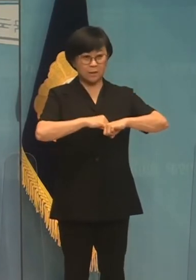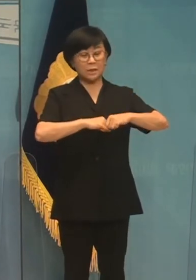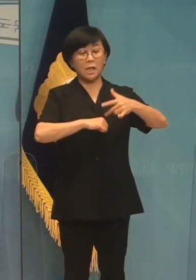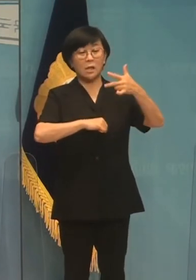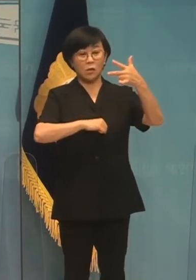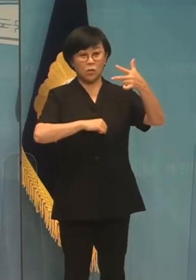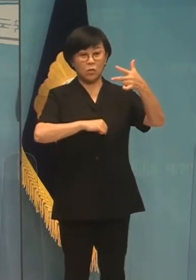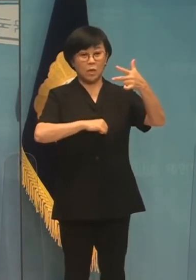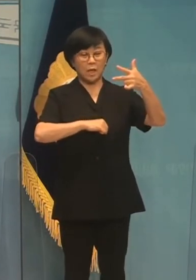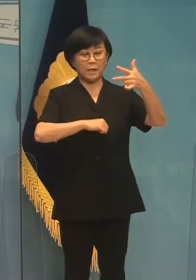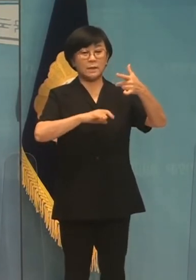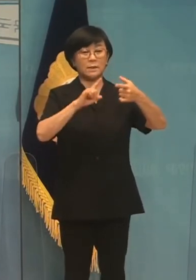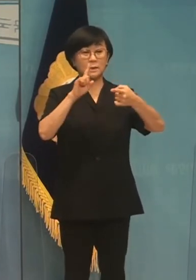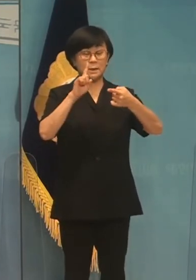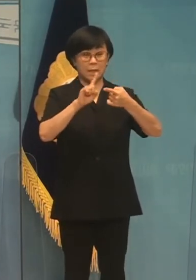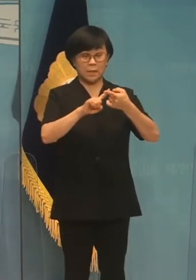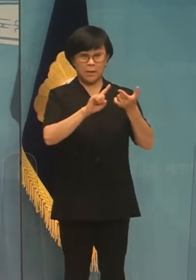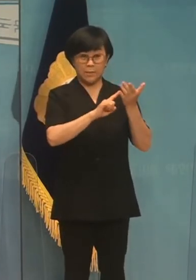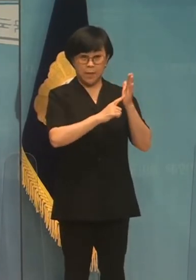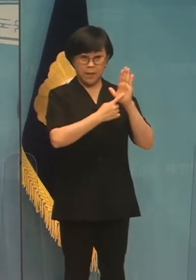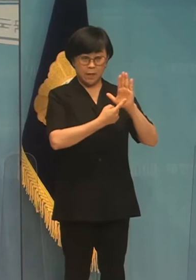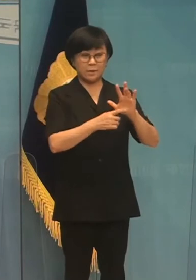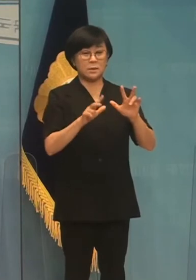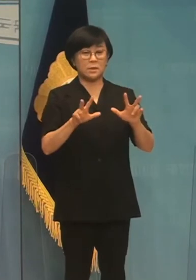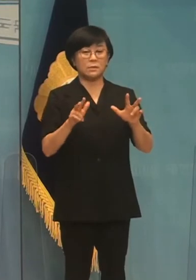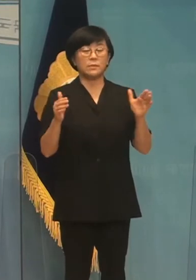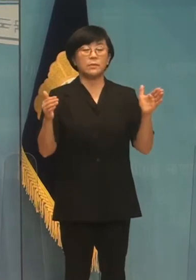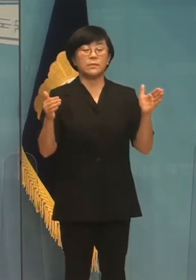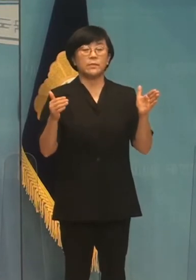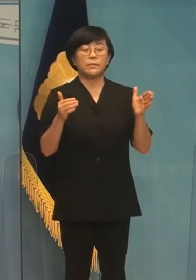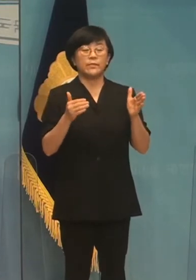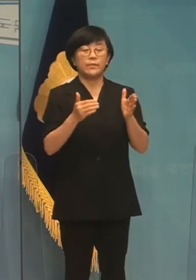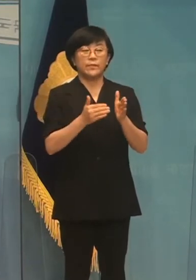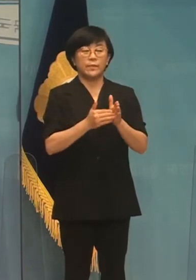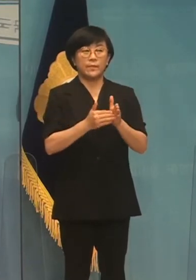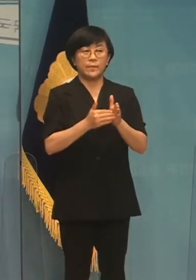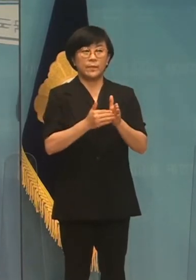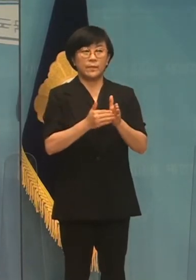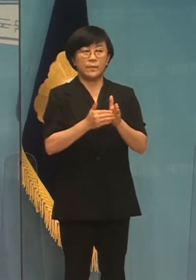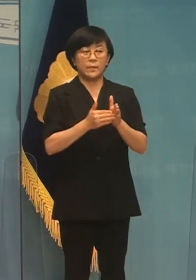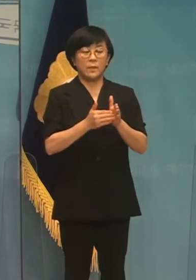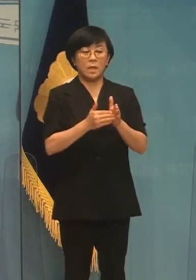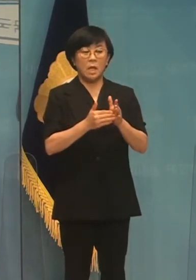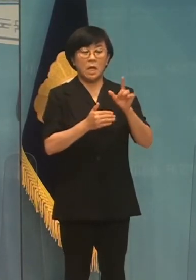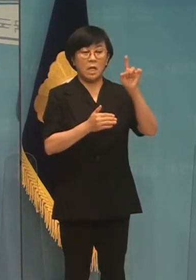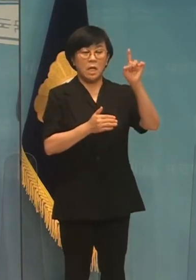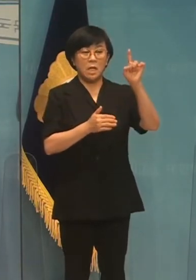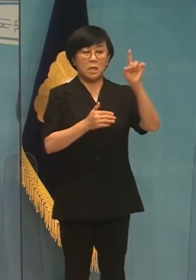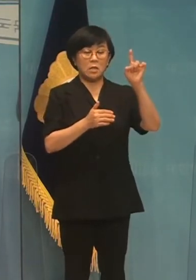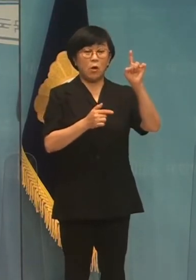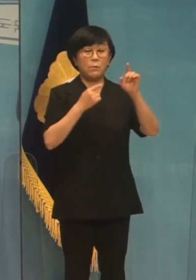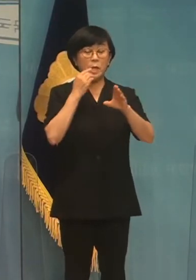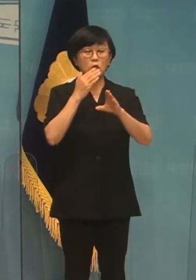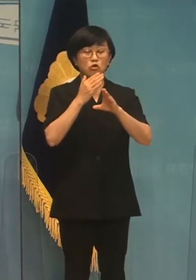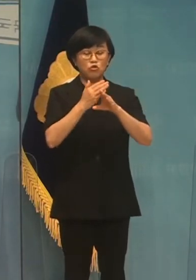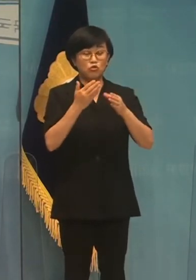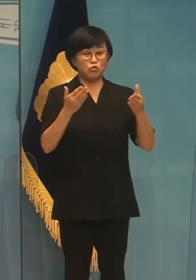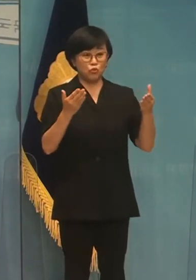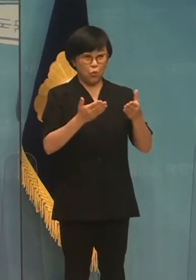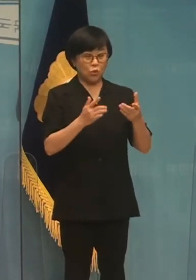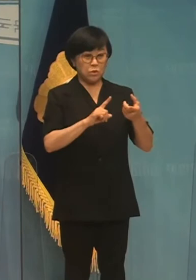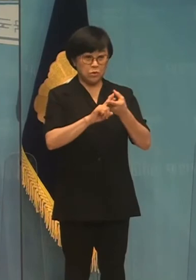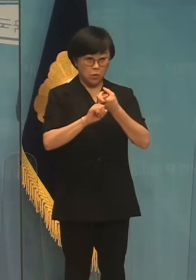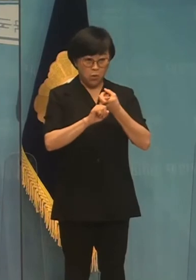망국칠적을 제가 적시하면서 지금까지 망국칠적 제1적인